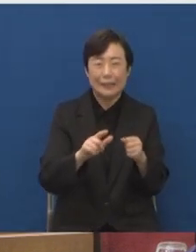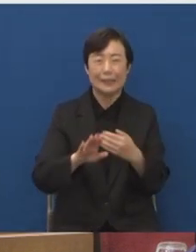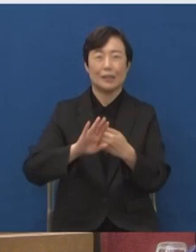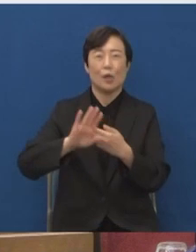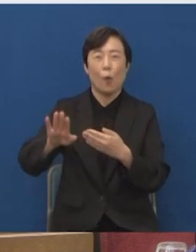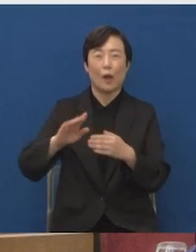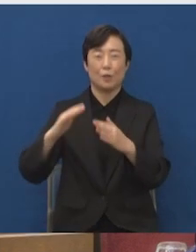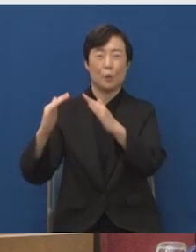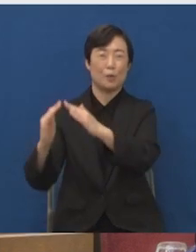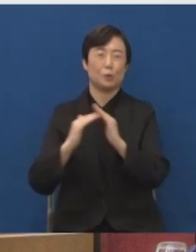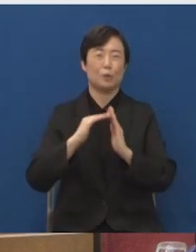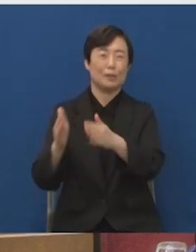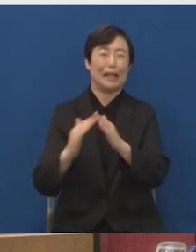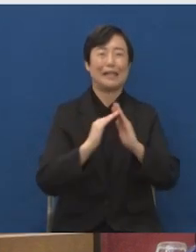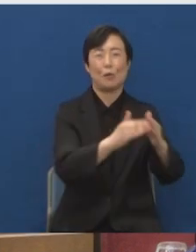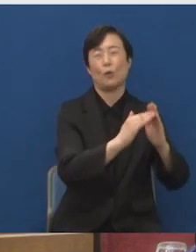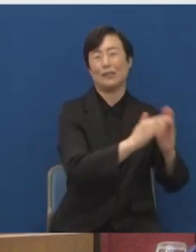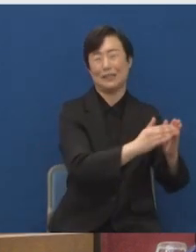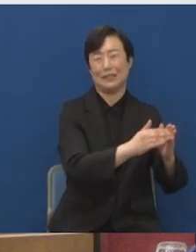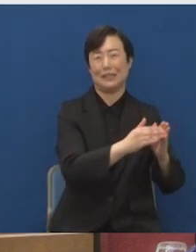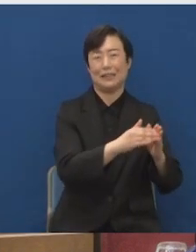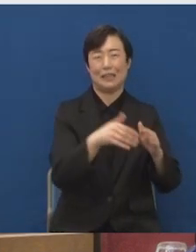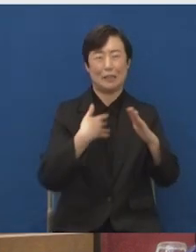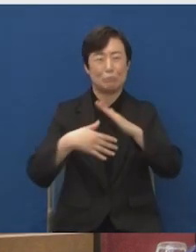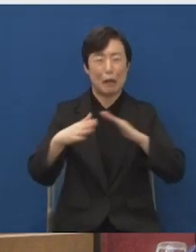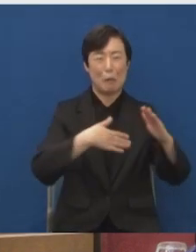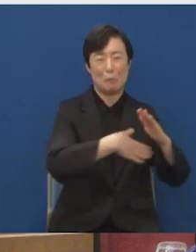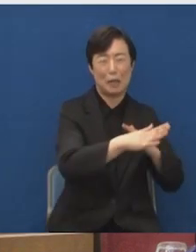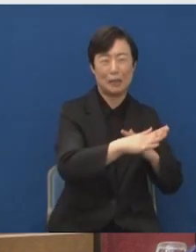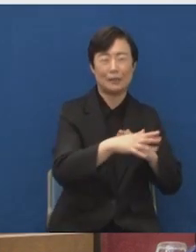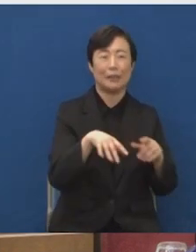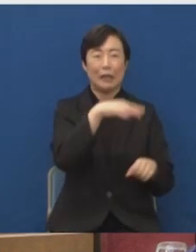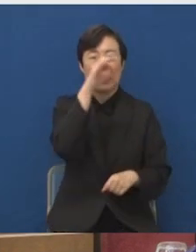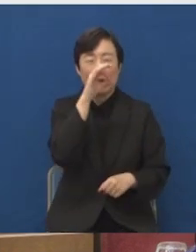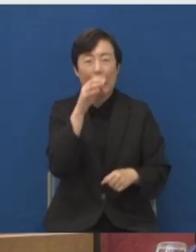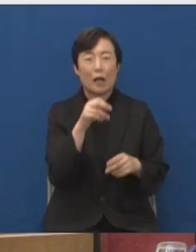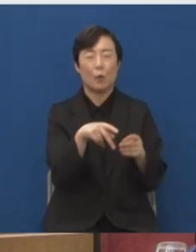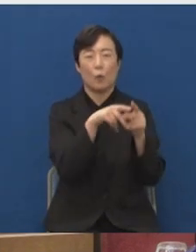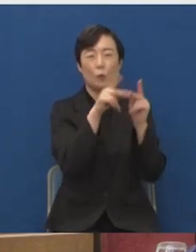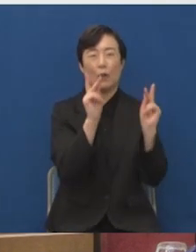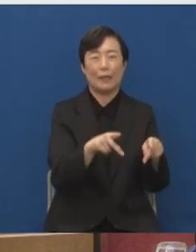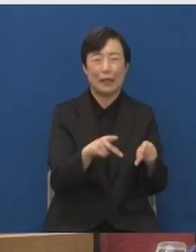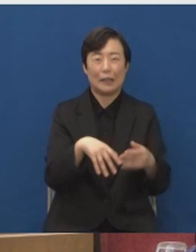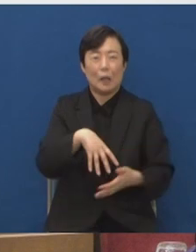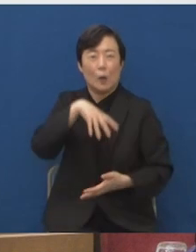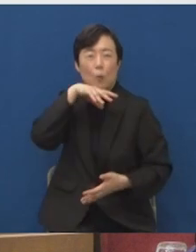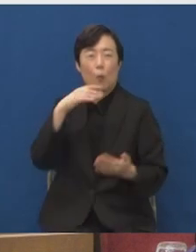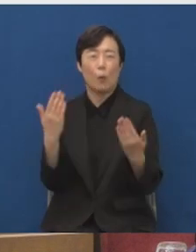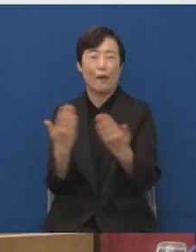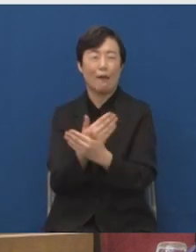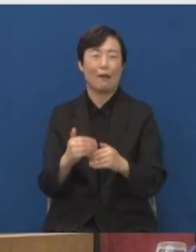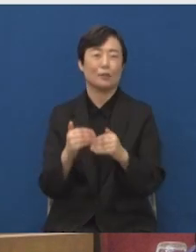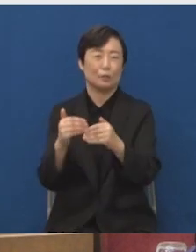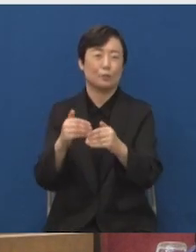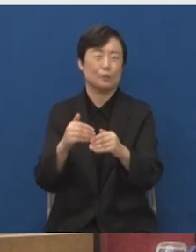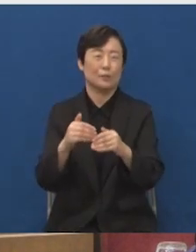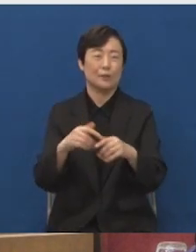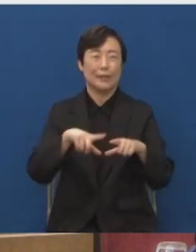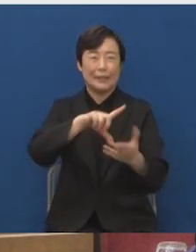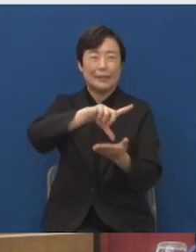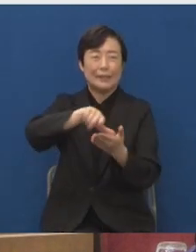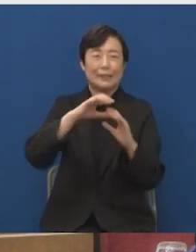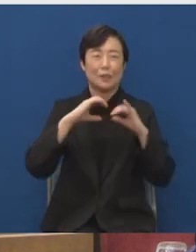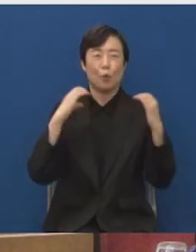の人口流出の課題に加え、観光課題や高齢化が進む中での地域コミュニティの維持の在り方